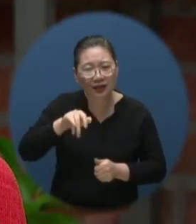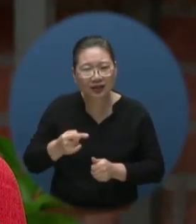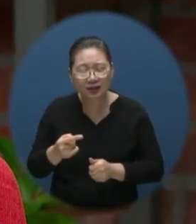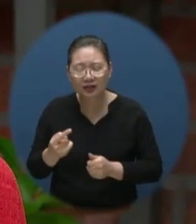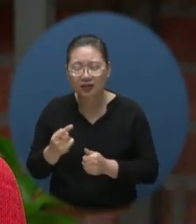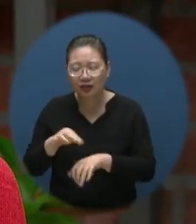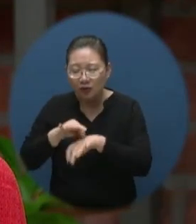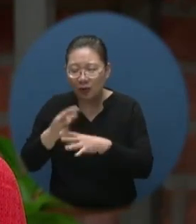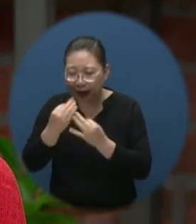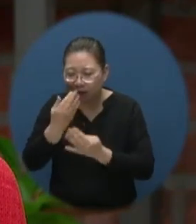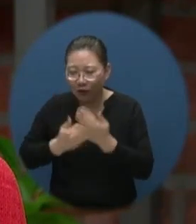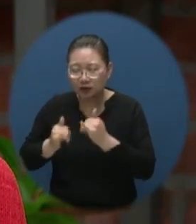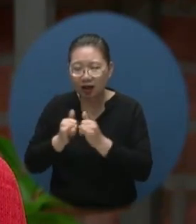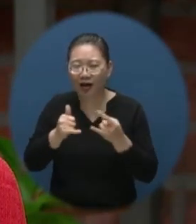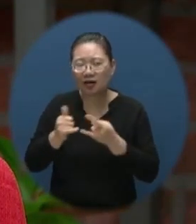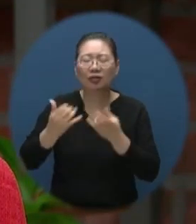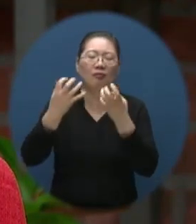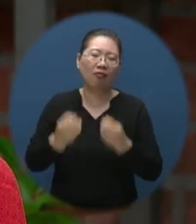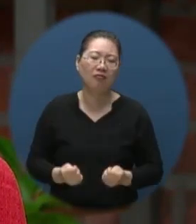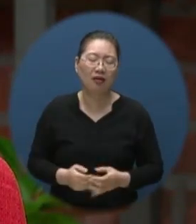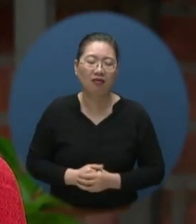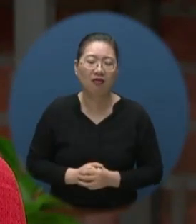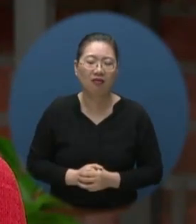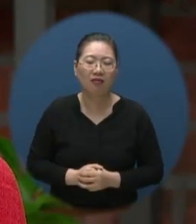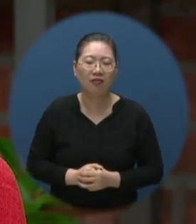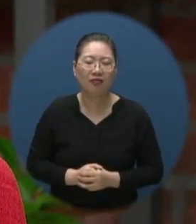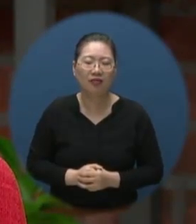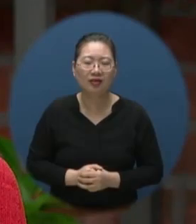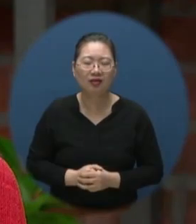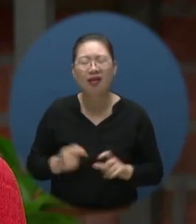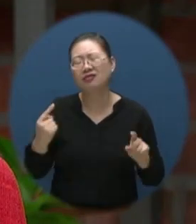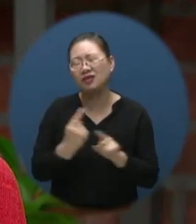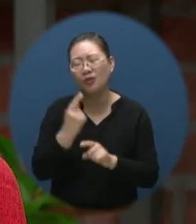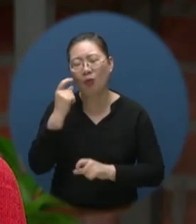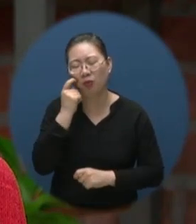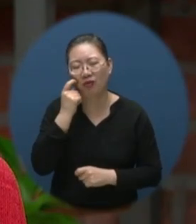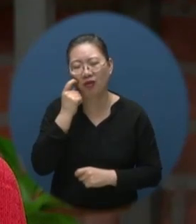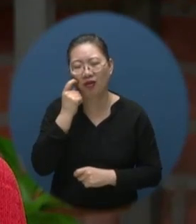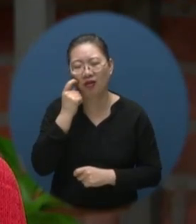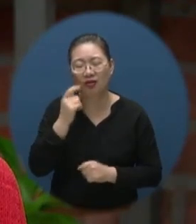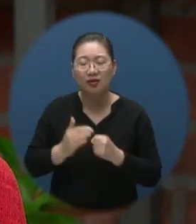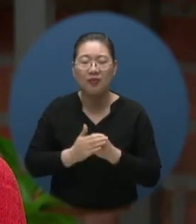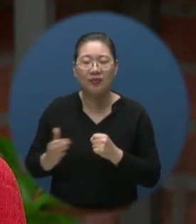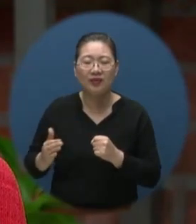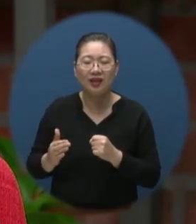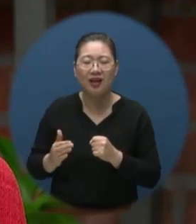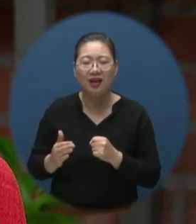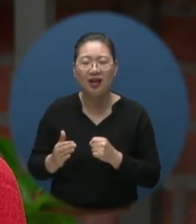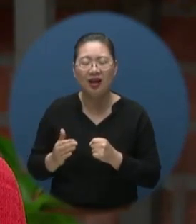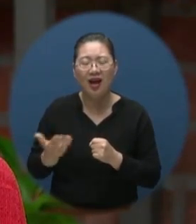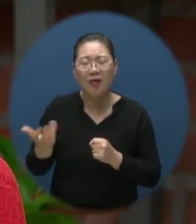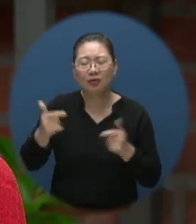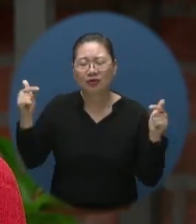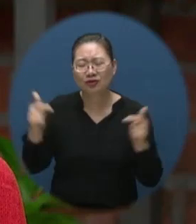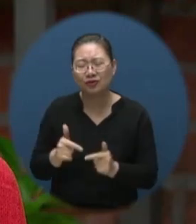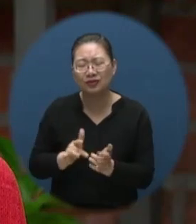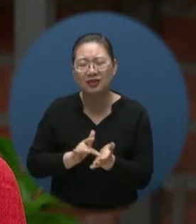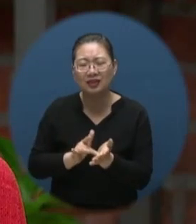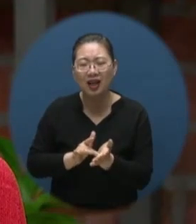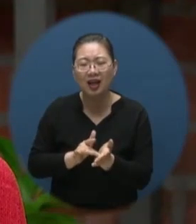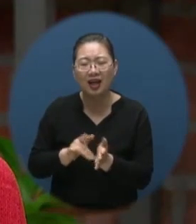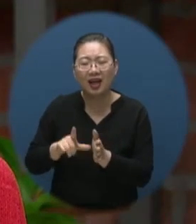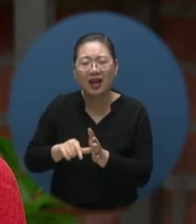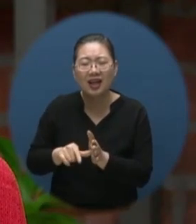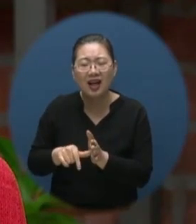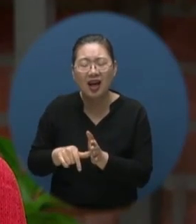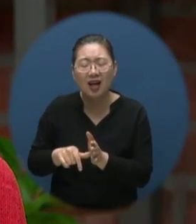많이 드시는 분들은 많아요. 근데 그게 불치예요. 그래서 진통제를 그 당시에